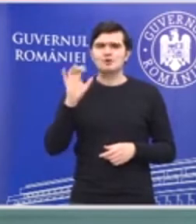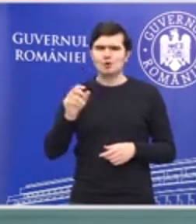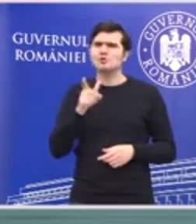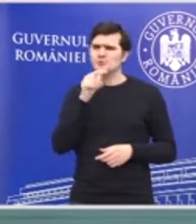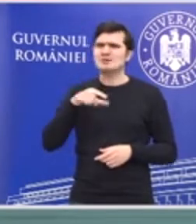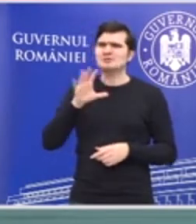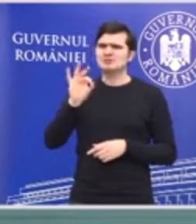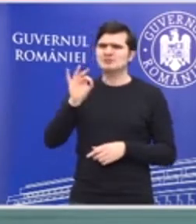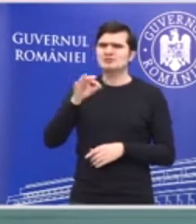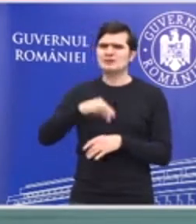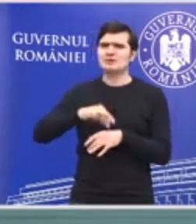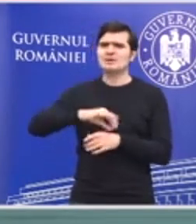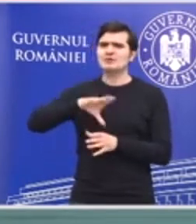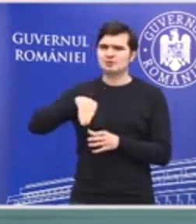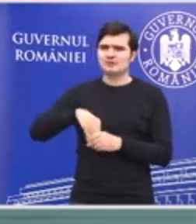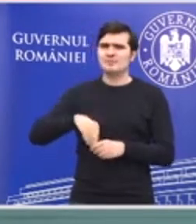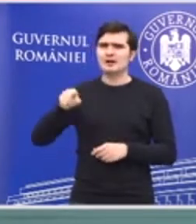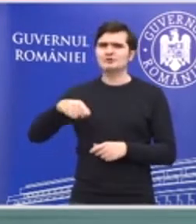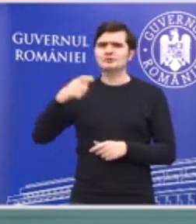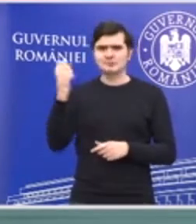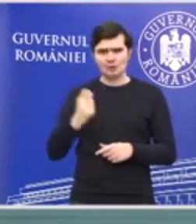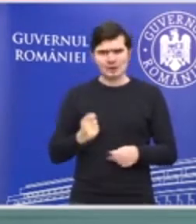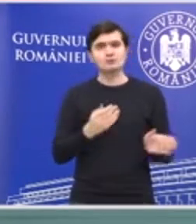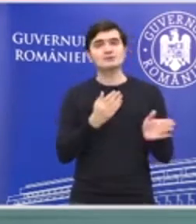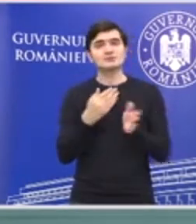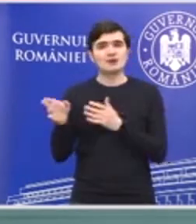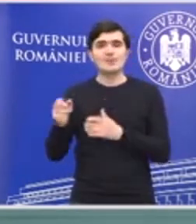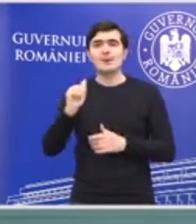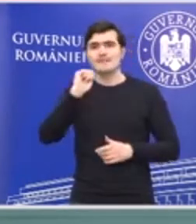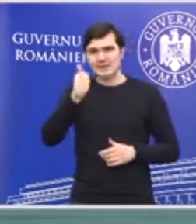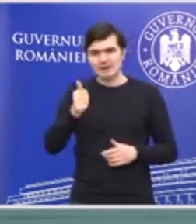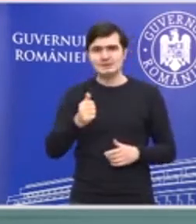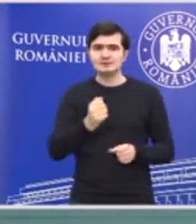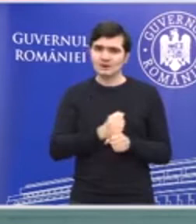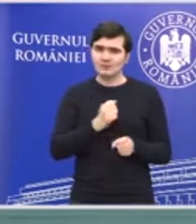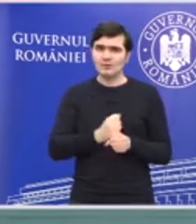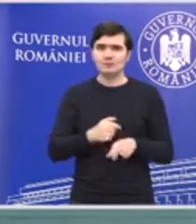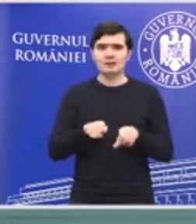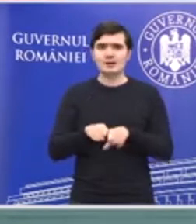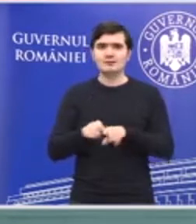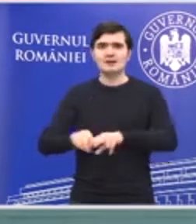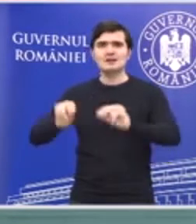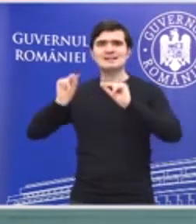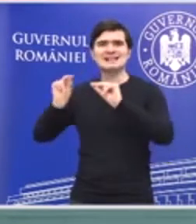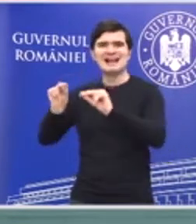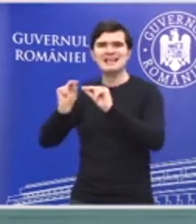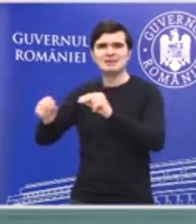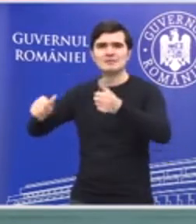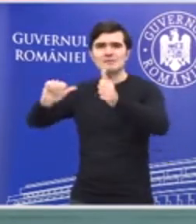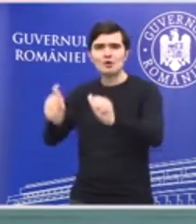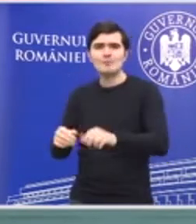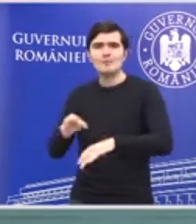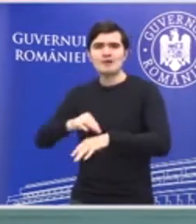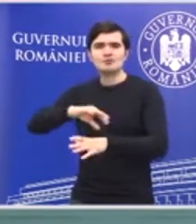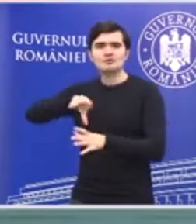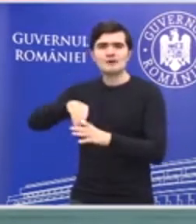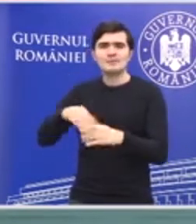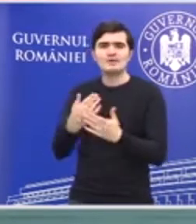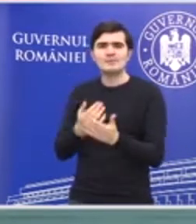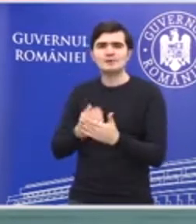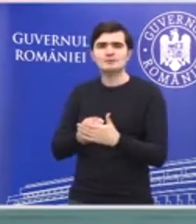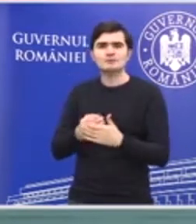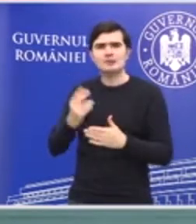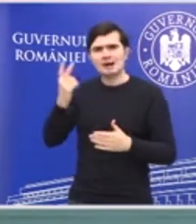50 de medici de familie deja demarează. A fost efectuat trainingul medicilor de familie privitor la modalitatea